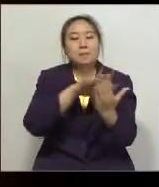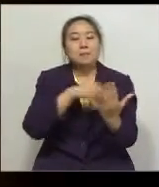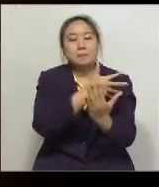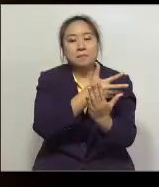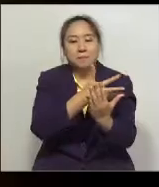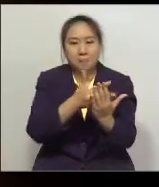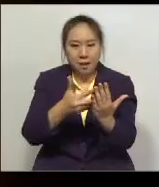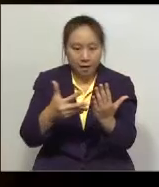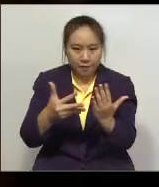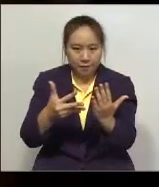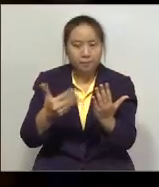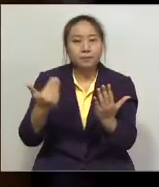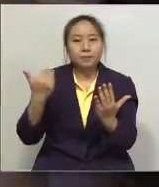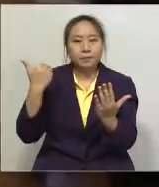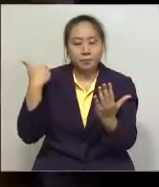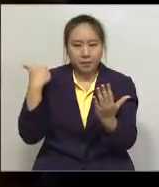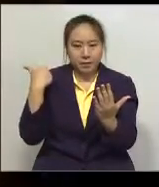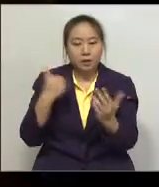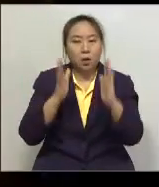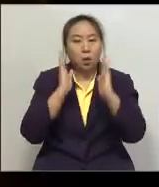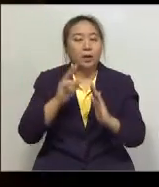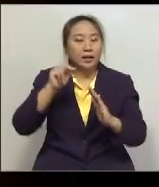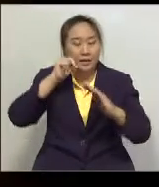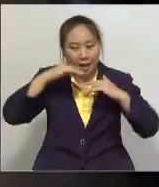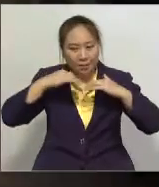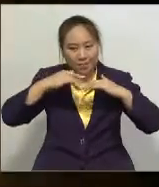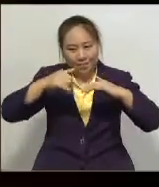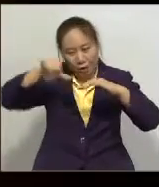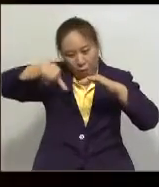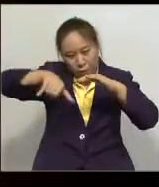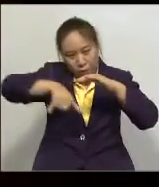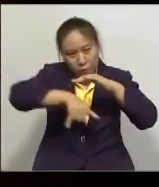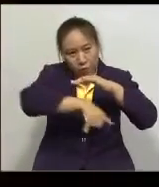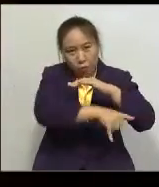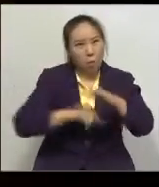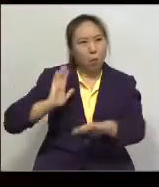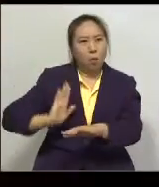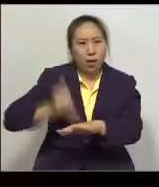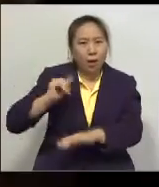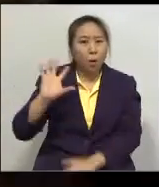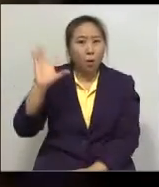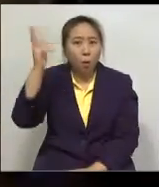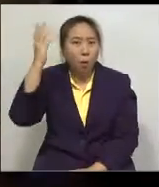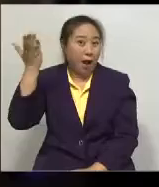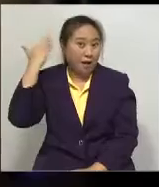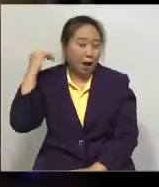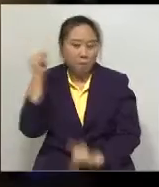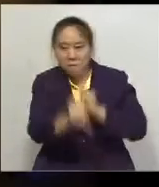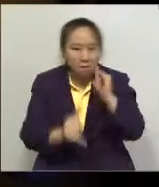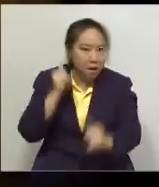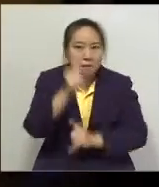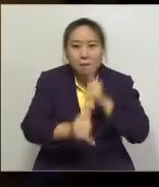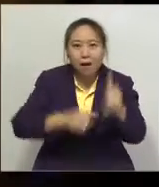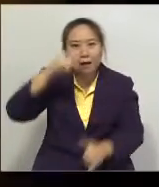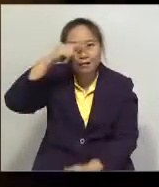ผนนะครับโดยนักดำน้ำมืออาชีพของโลกนะครับซึ่งมารวมอยู่ในบ้านเราในขณะนั้นนะครับก็เป็นเ